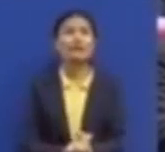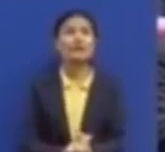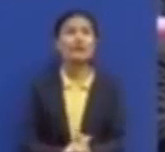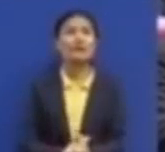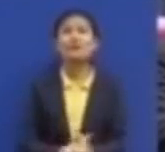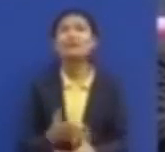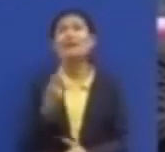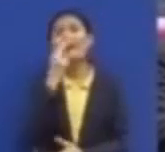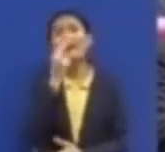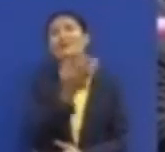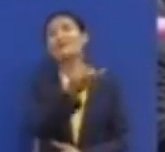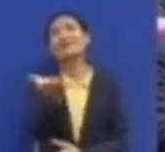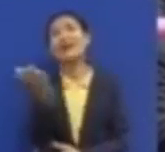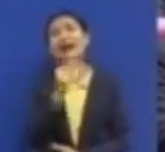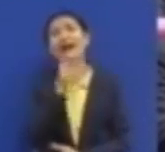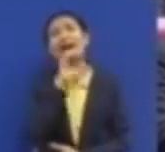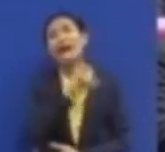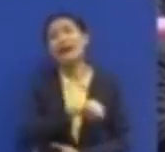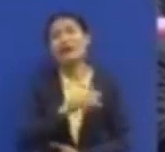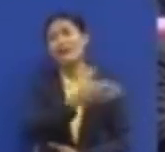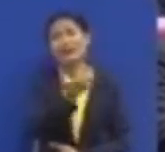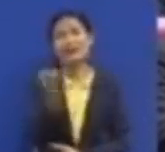ยครับ